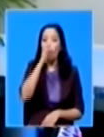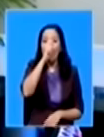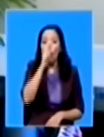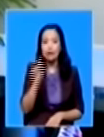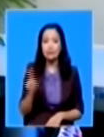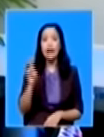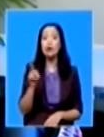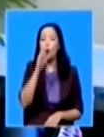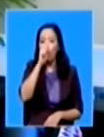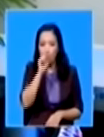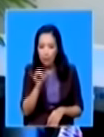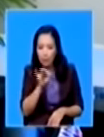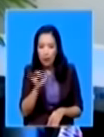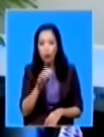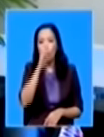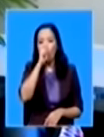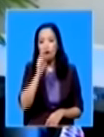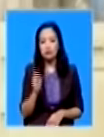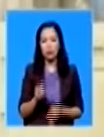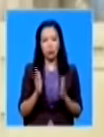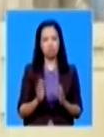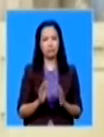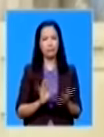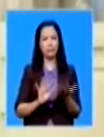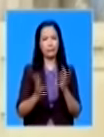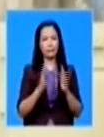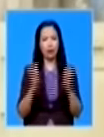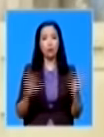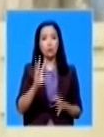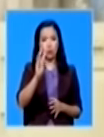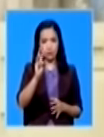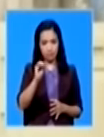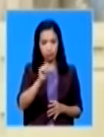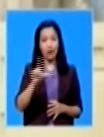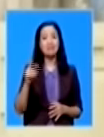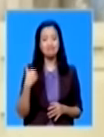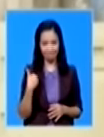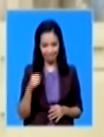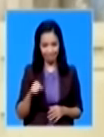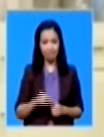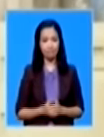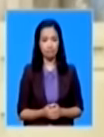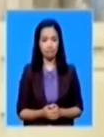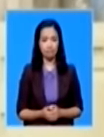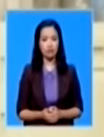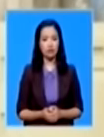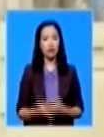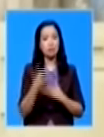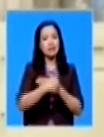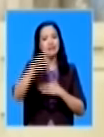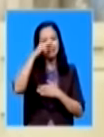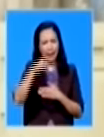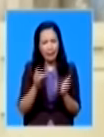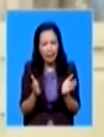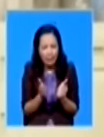กันแรกๆใบจะติดขัดบ้างหรือเปล่าไม่รู้เพราะคนเยอะไงคนเราตั้ง60 กว่าล้านนะการทำอะไรต่างก็ตามเนี่ยถ้าประเทศเราไม่ใช่ประเทศเล็ก